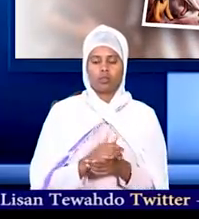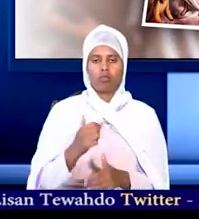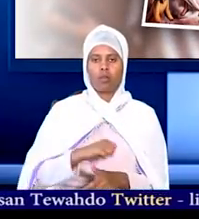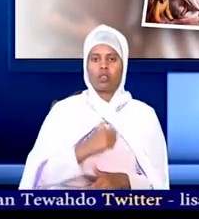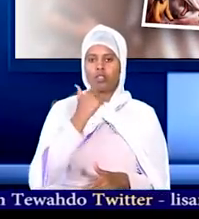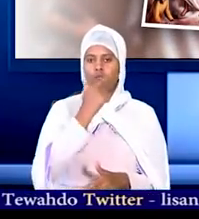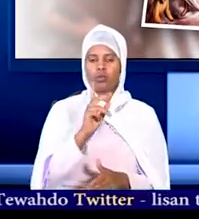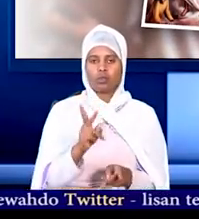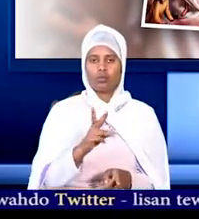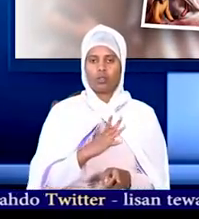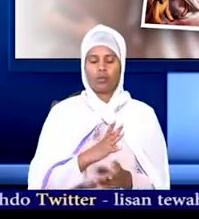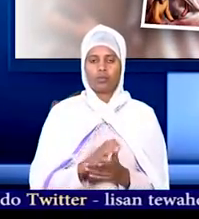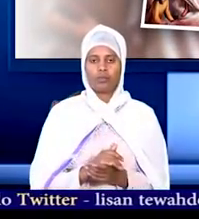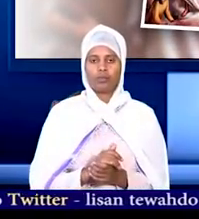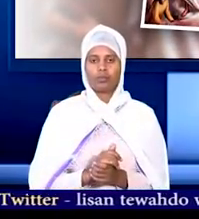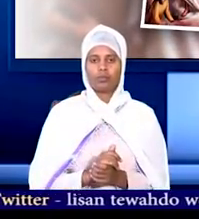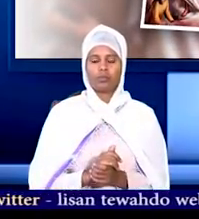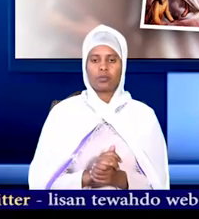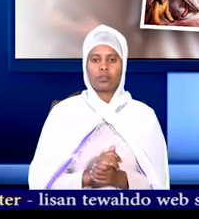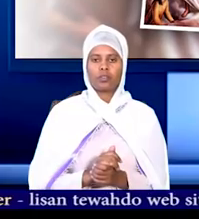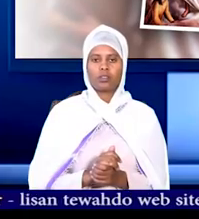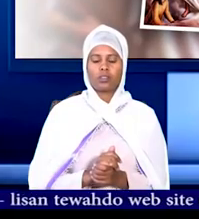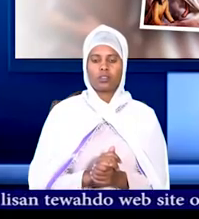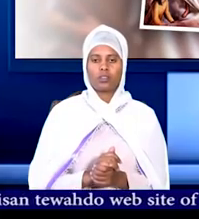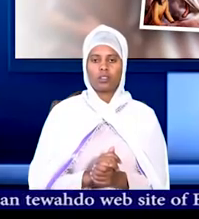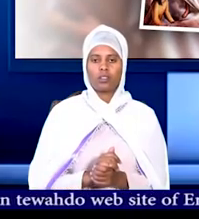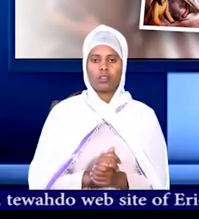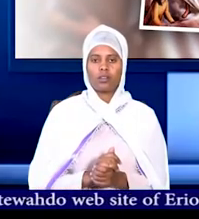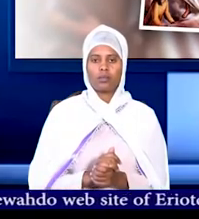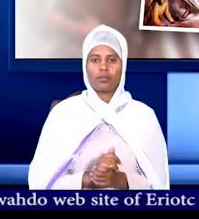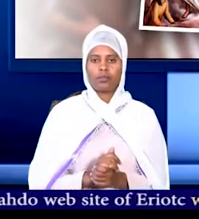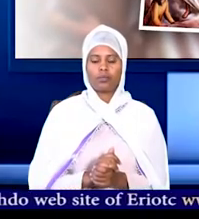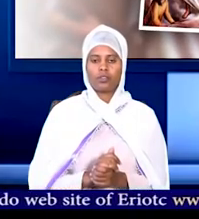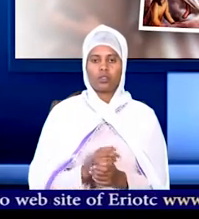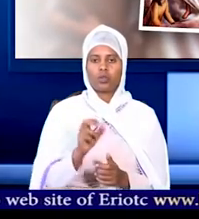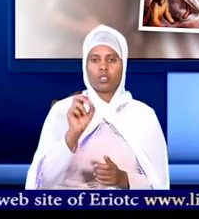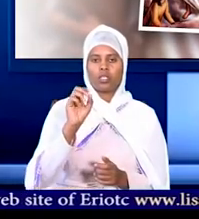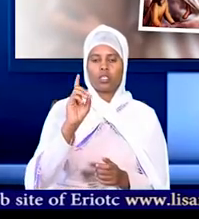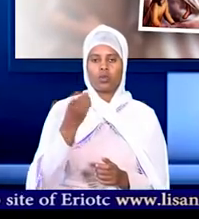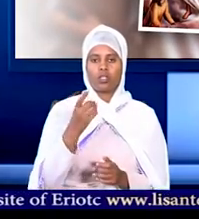آلو بعالو قليت هو خمز الله وانجلاوي